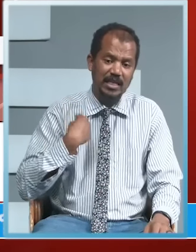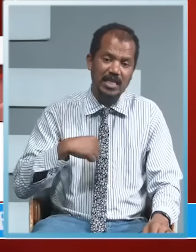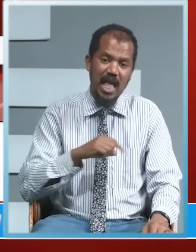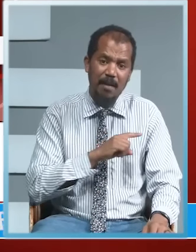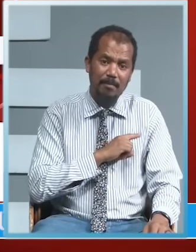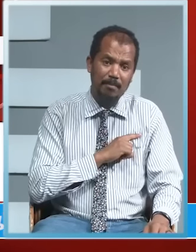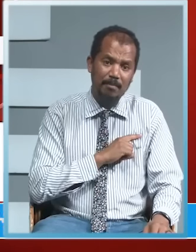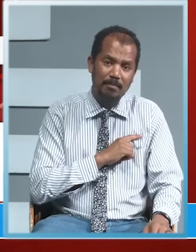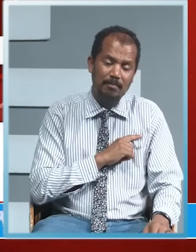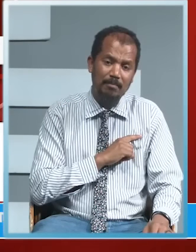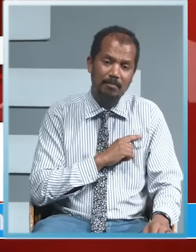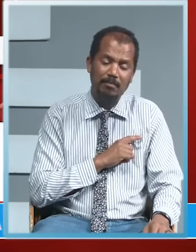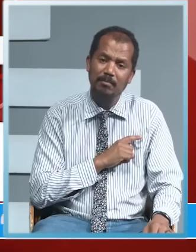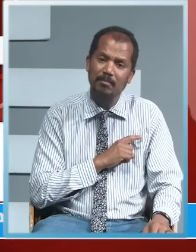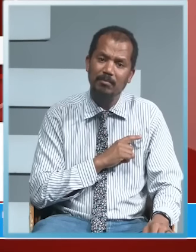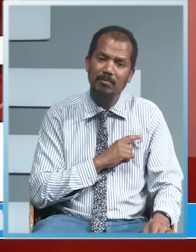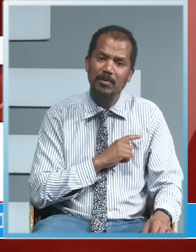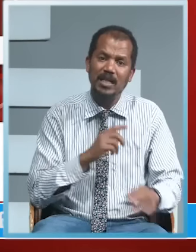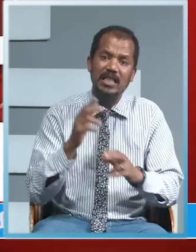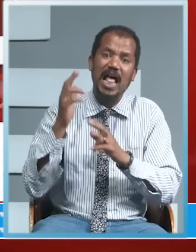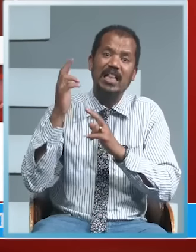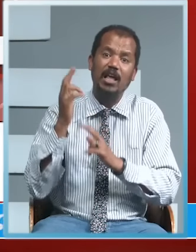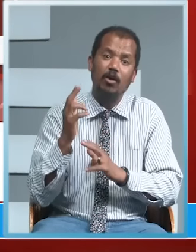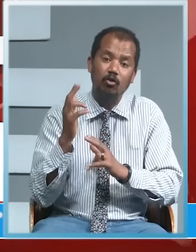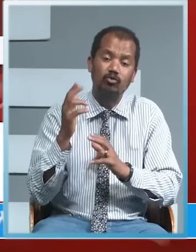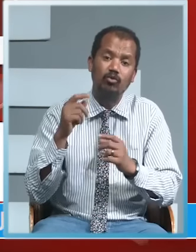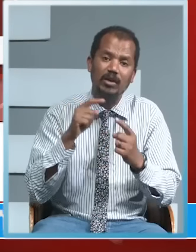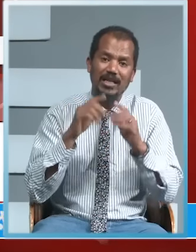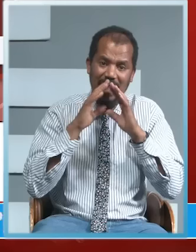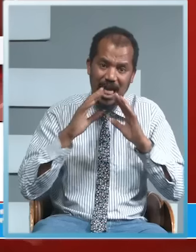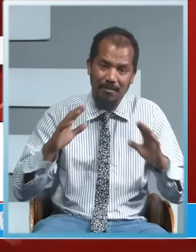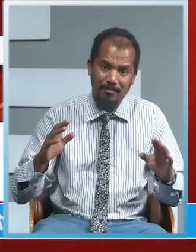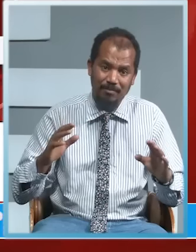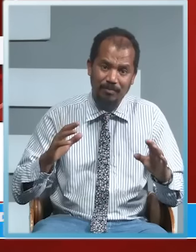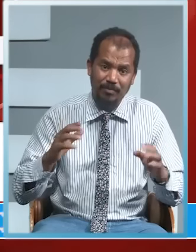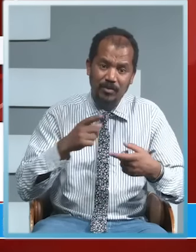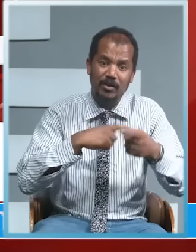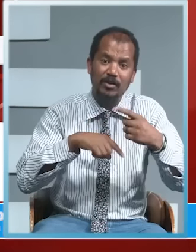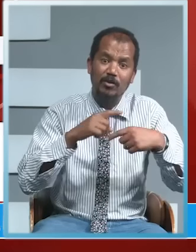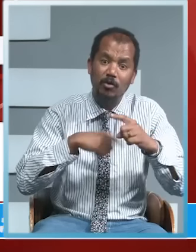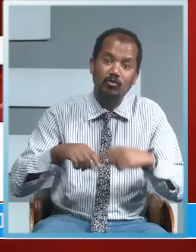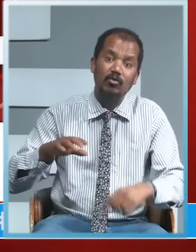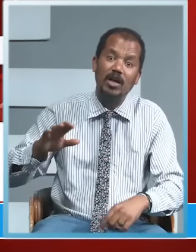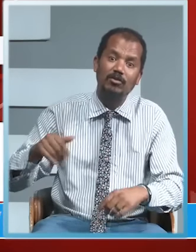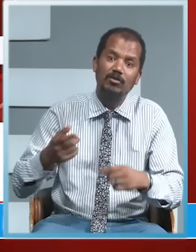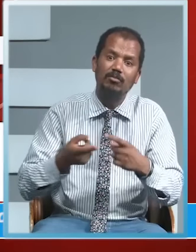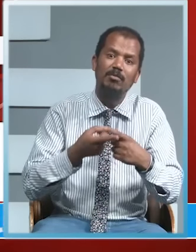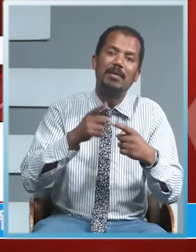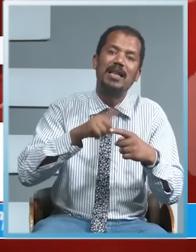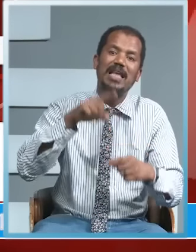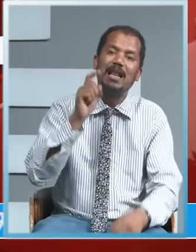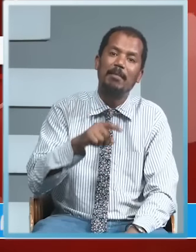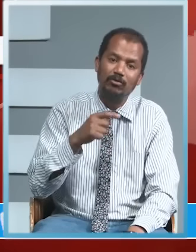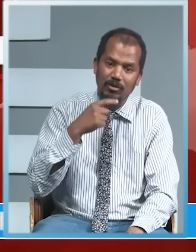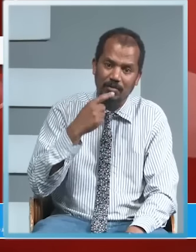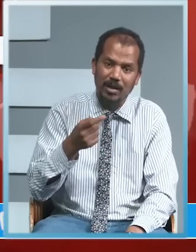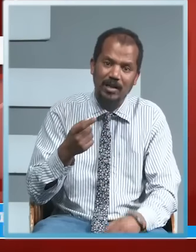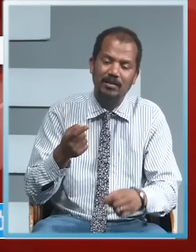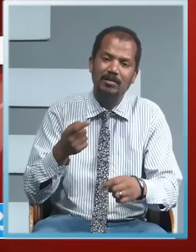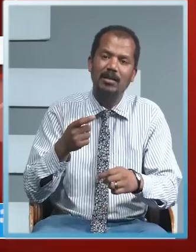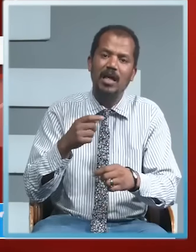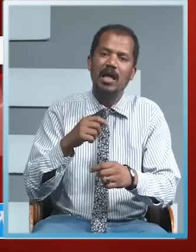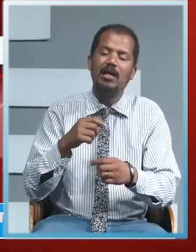እኛም ያው ታጥቂዎቹ ወደ ሰላም እንዲመጡ ቀሪዎቹ መመለስ አለባቸው ተብለን